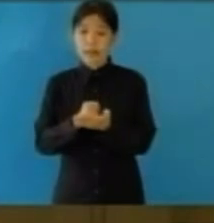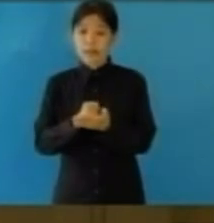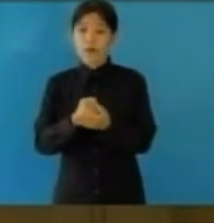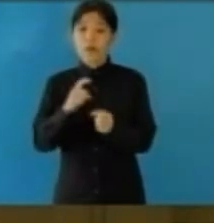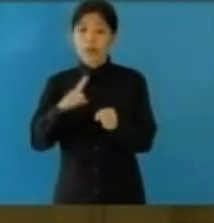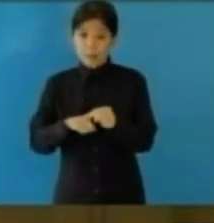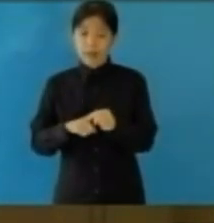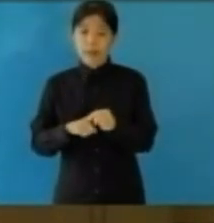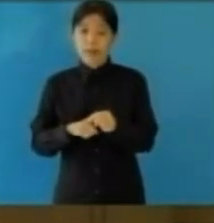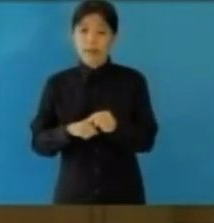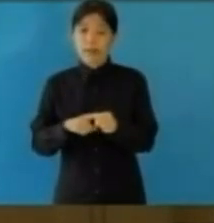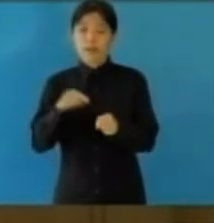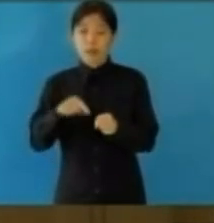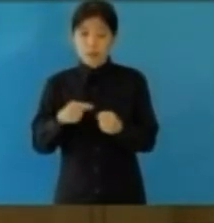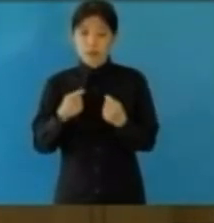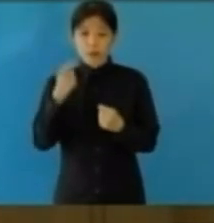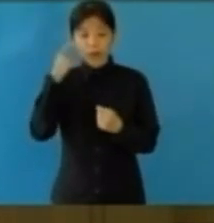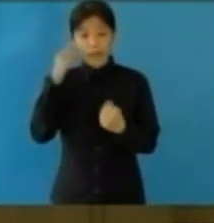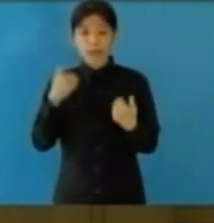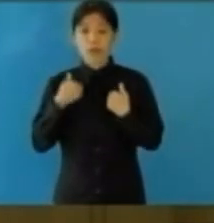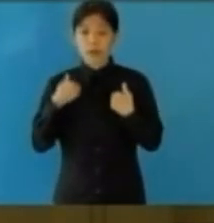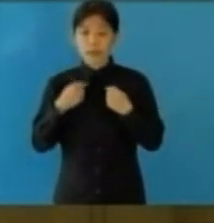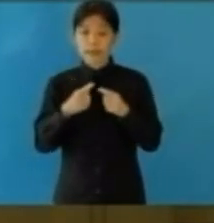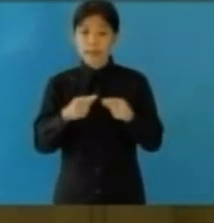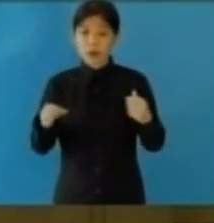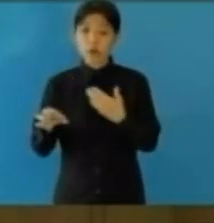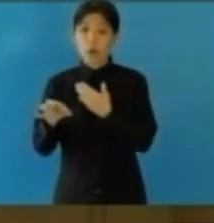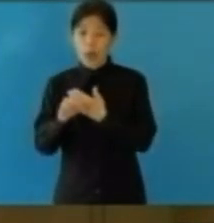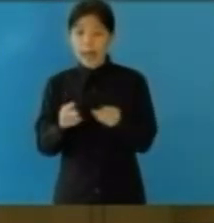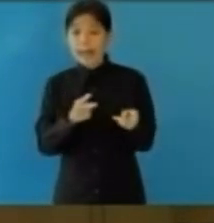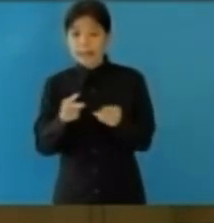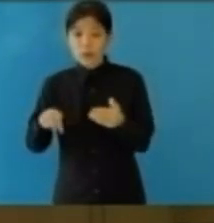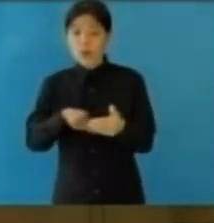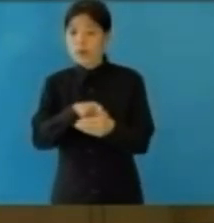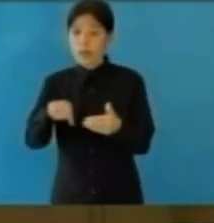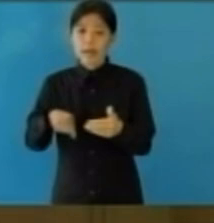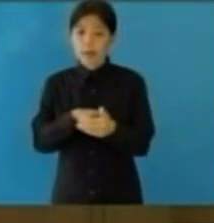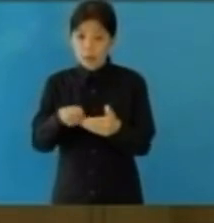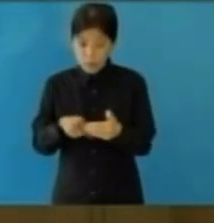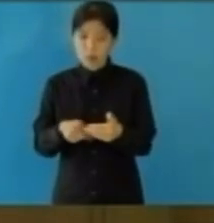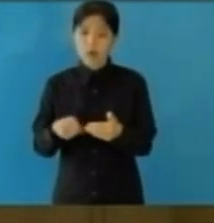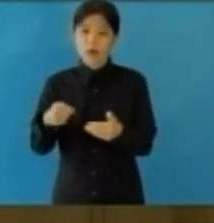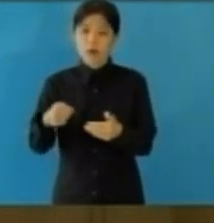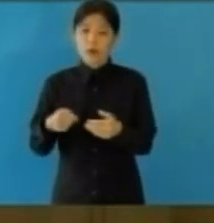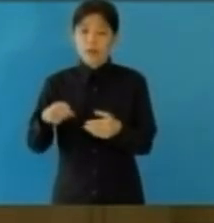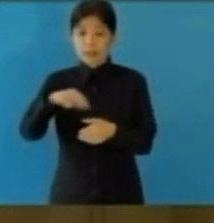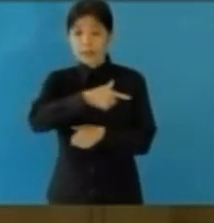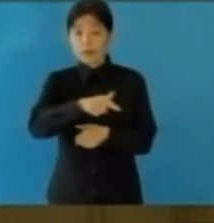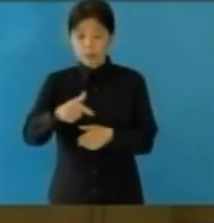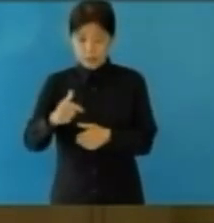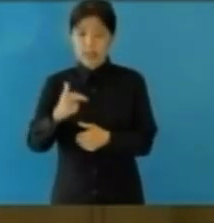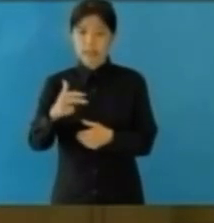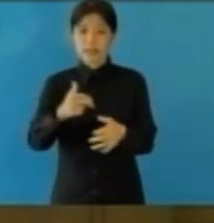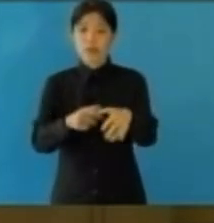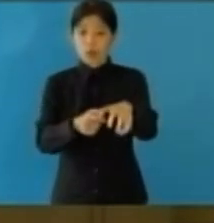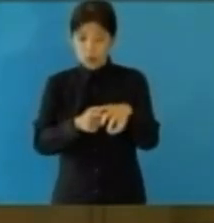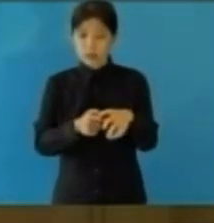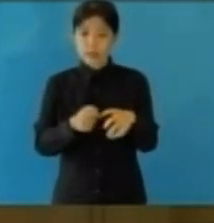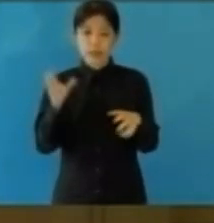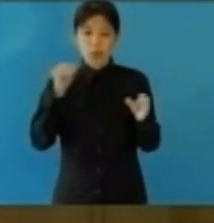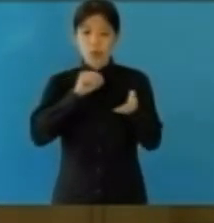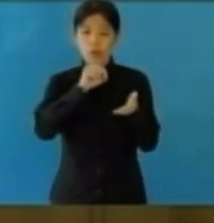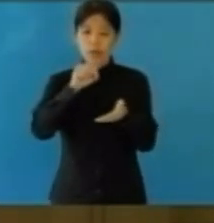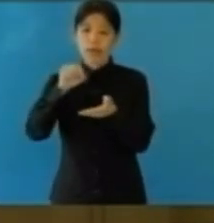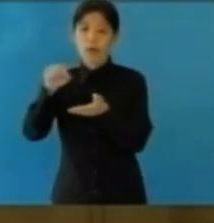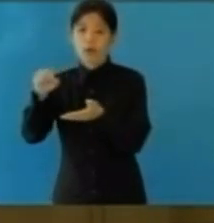検討する必要があると考えており、全国の事例や制度の概要等を各市町村教育委員会に情報提供を行い、設置について検討